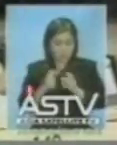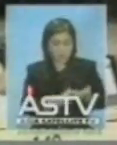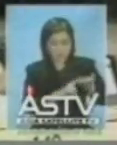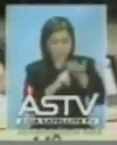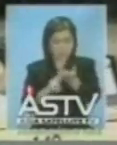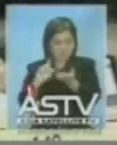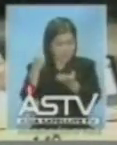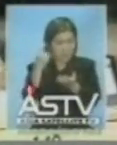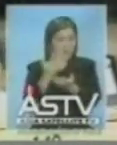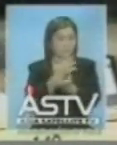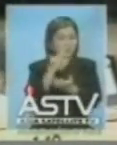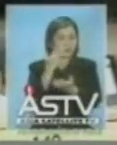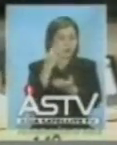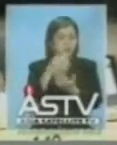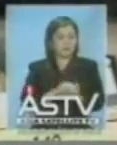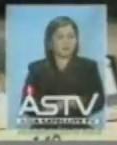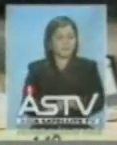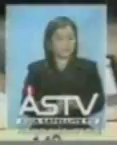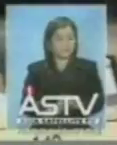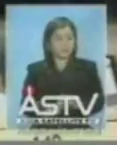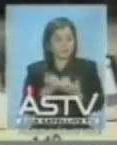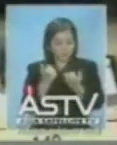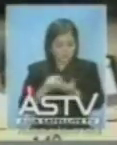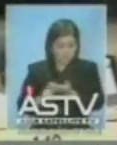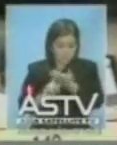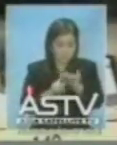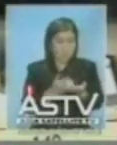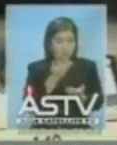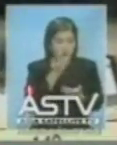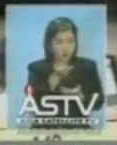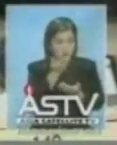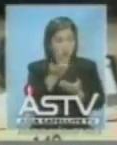จารณาใหม่อีกครั้งหนึ่งถึงนั้นจึงจะได้มีการยื่นมาเพื่อขอความเป็นธรรมจากทางวุฒิสภาครับ